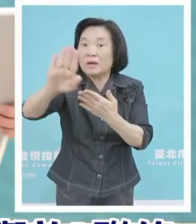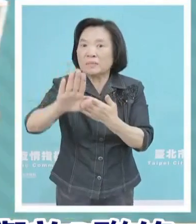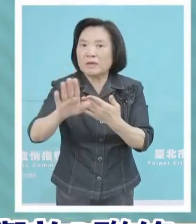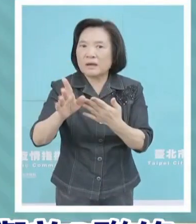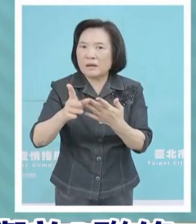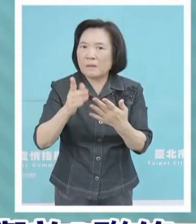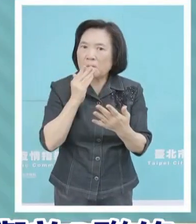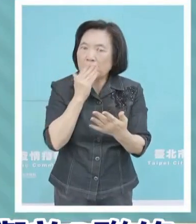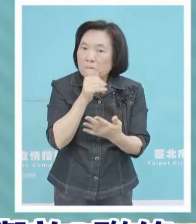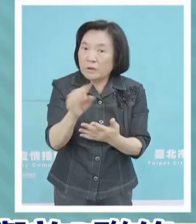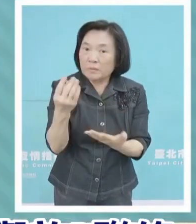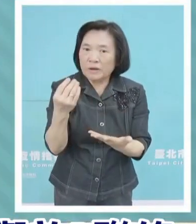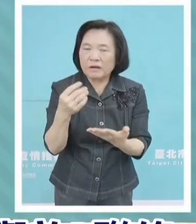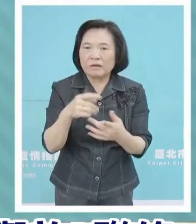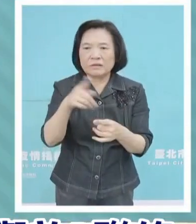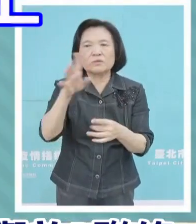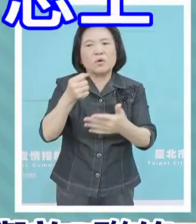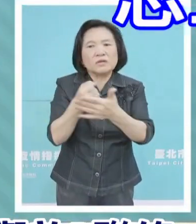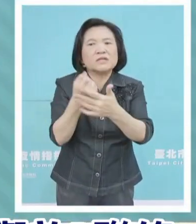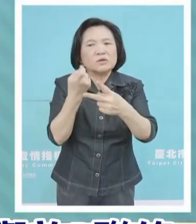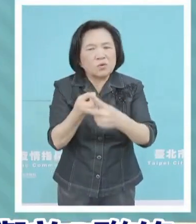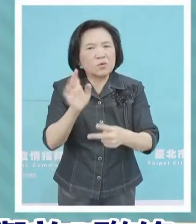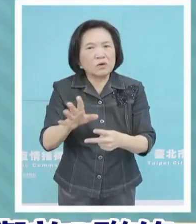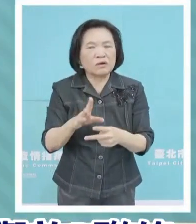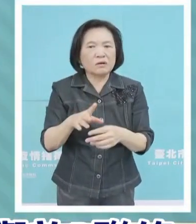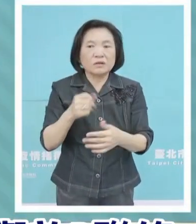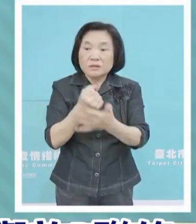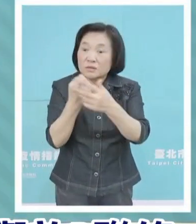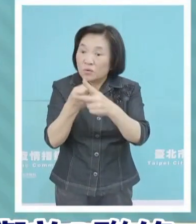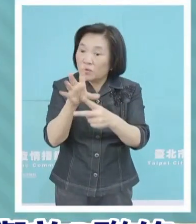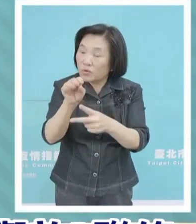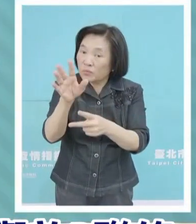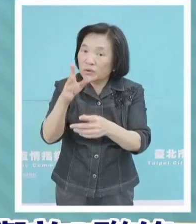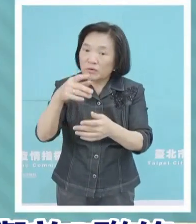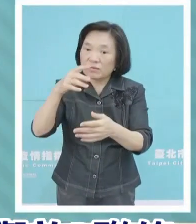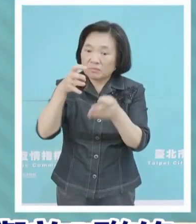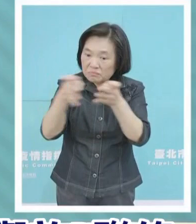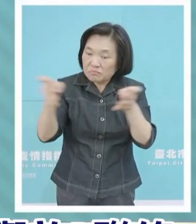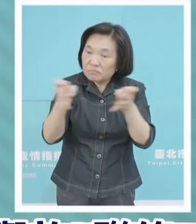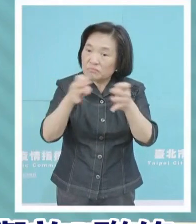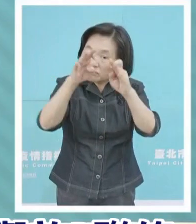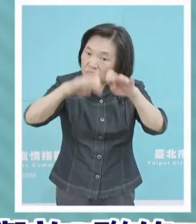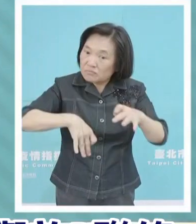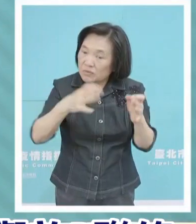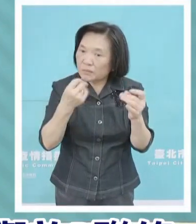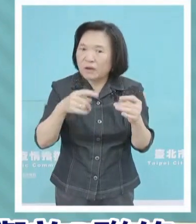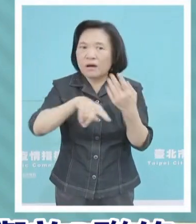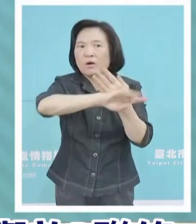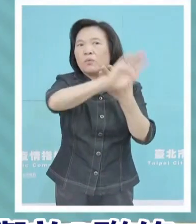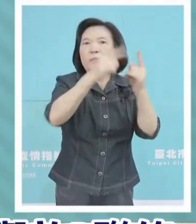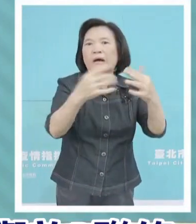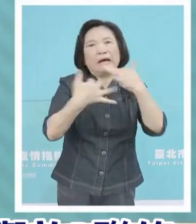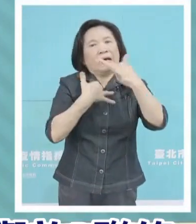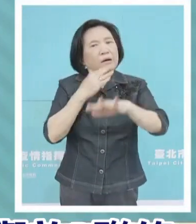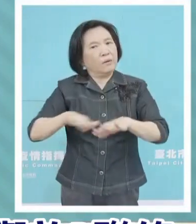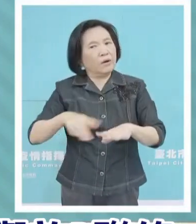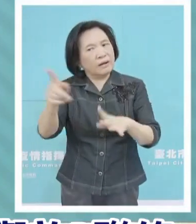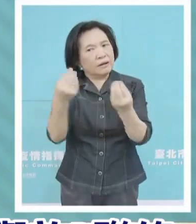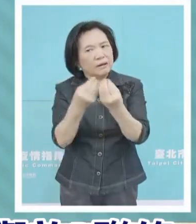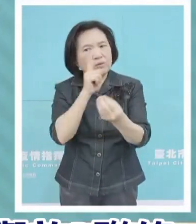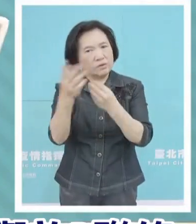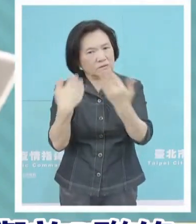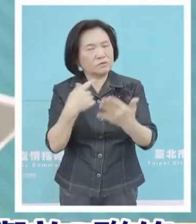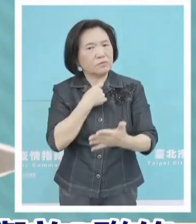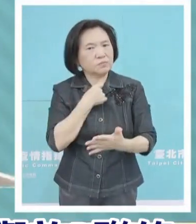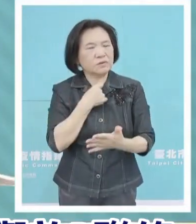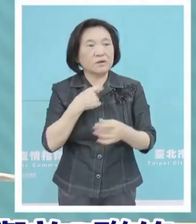说志工有没有造册，我们要开记者会，外界会故意扭曲，你要说清楚讲明白。所以这是我第一次跟许金川